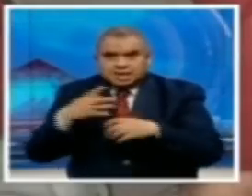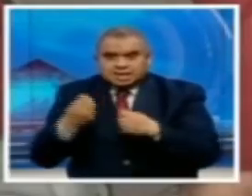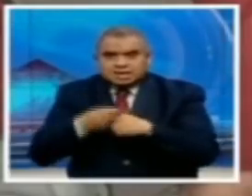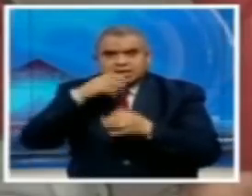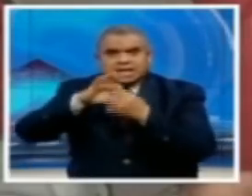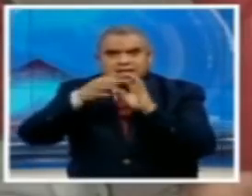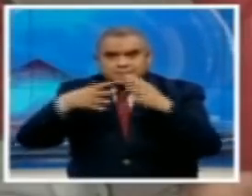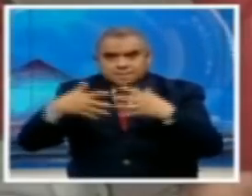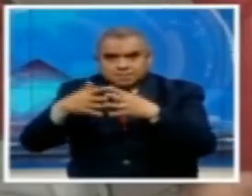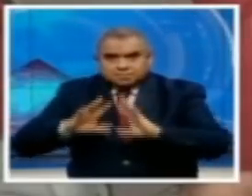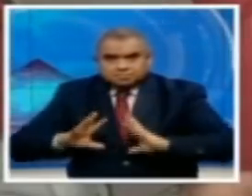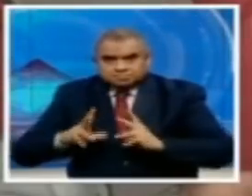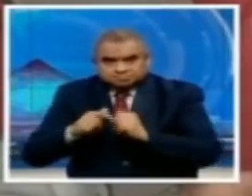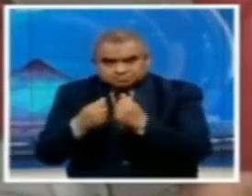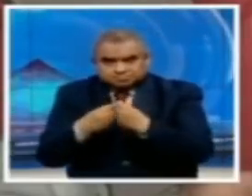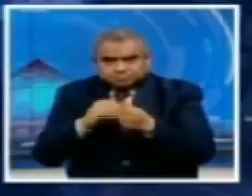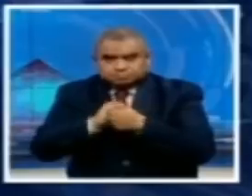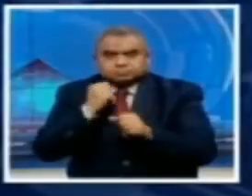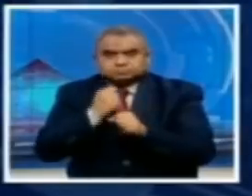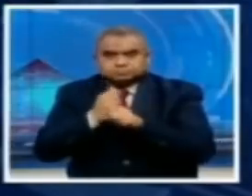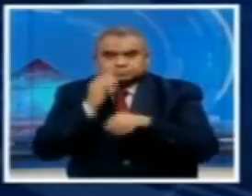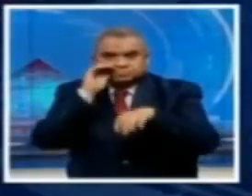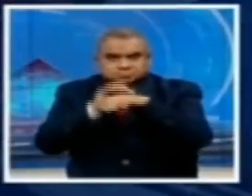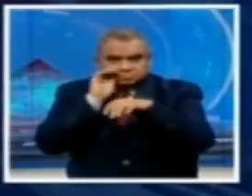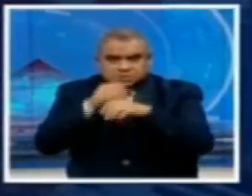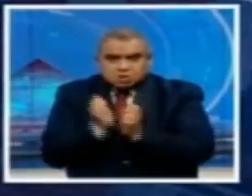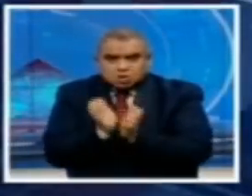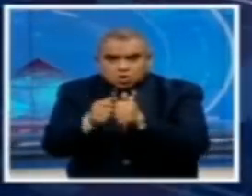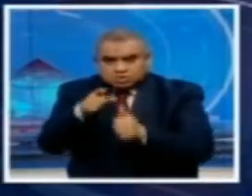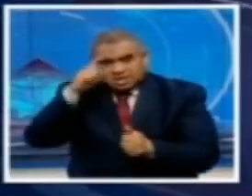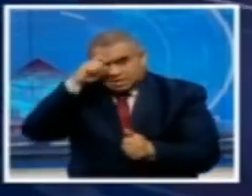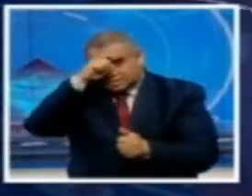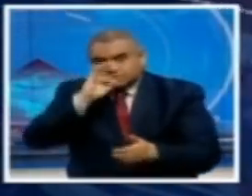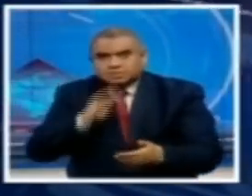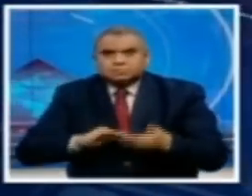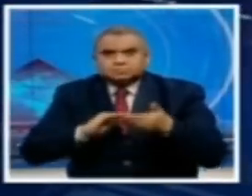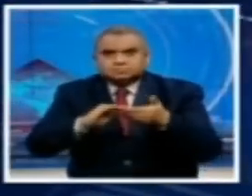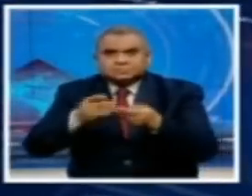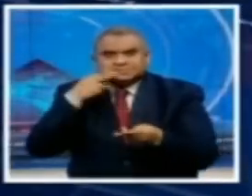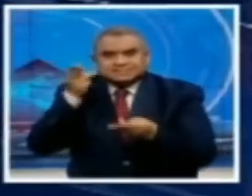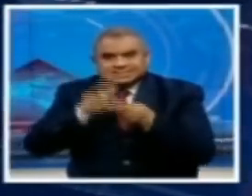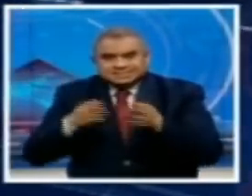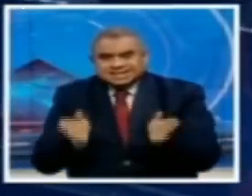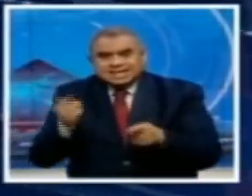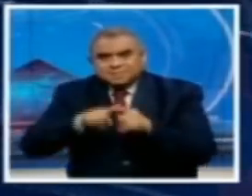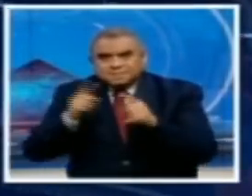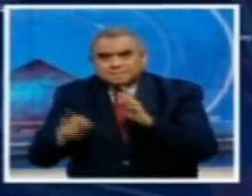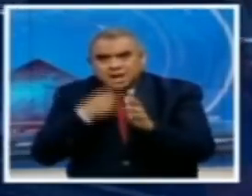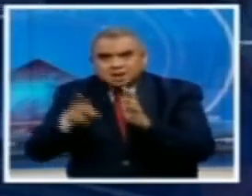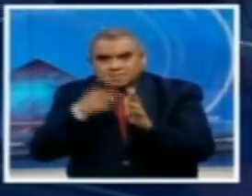الأهلي التنموي، يقومون بتحديد الفئات المستحقة حرصا على عدم تكرار التوزيع بذات